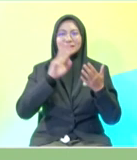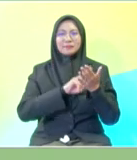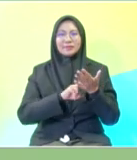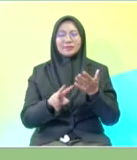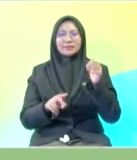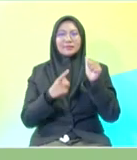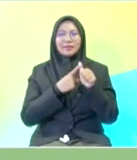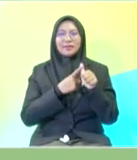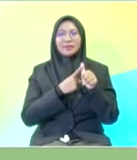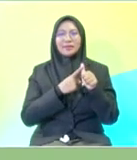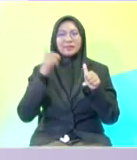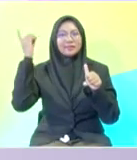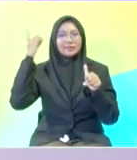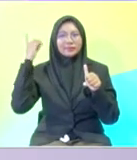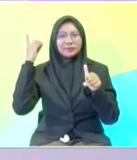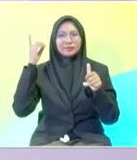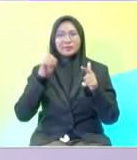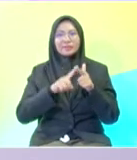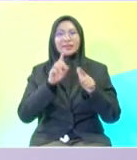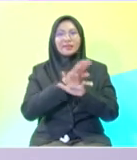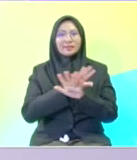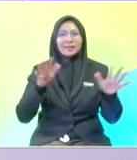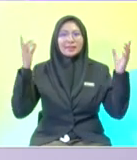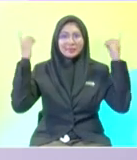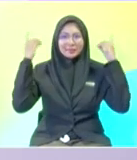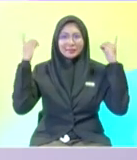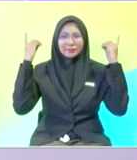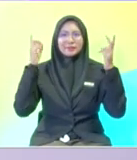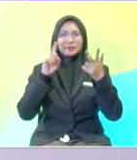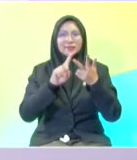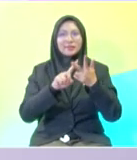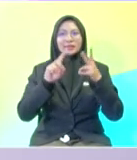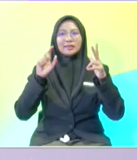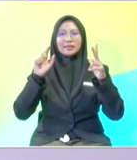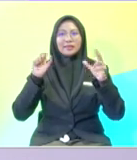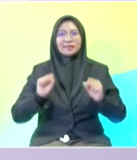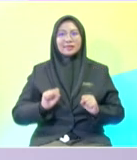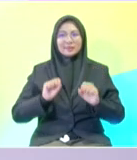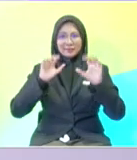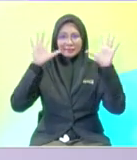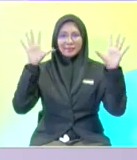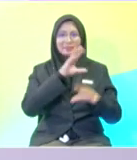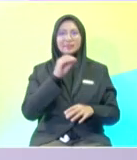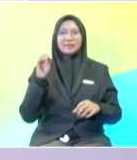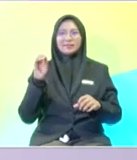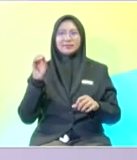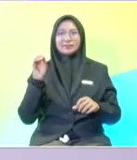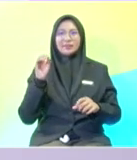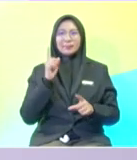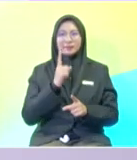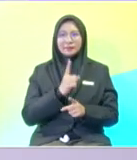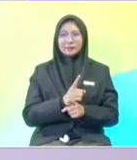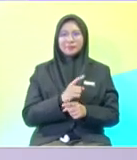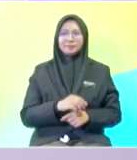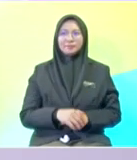terang dan nyata yang perlu kita lihat kepada hukum-hukum yang lima yang telah kita pelajari tadi Nah